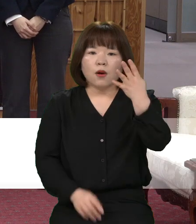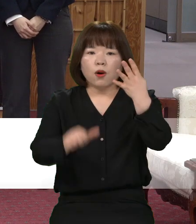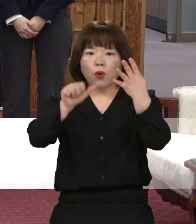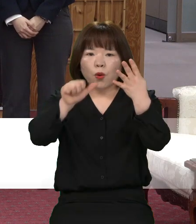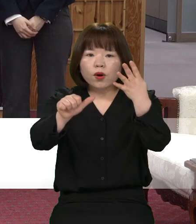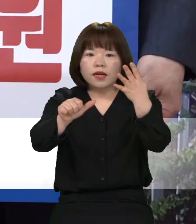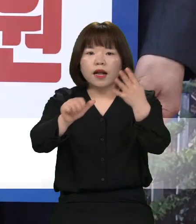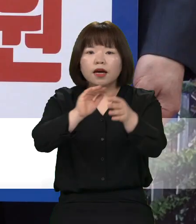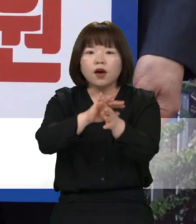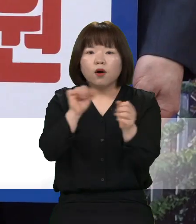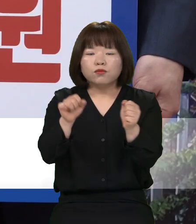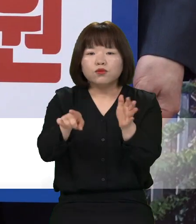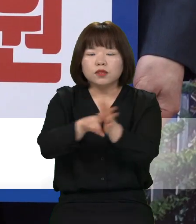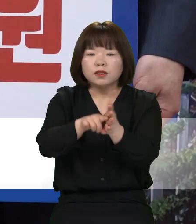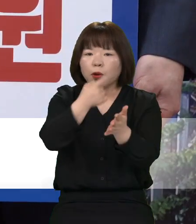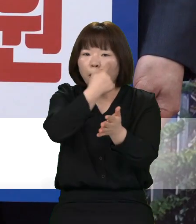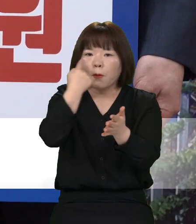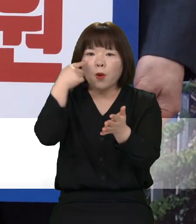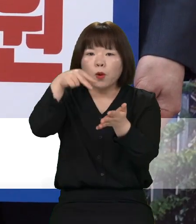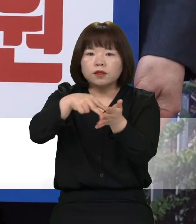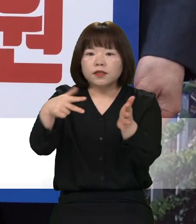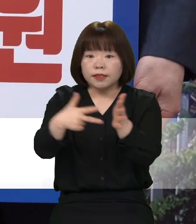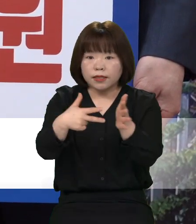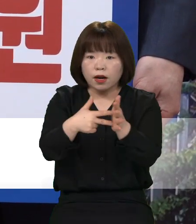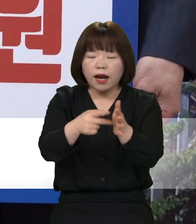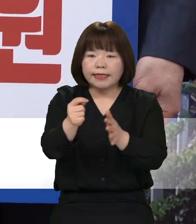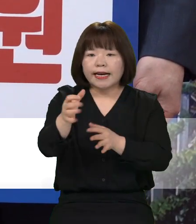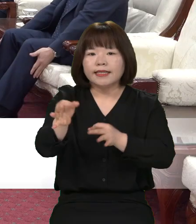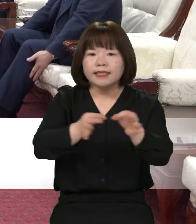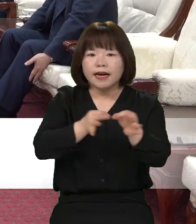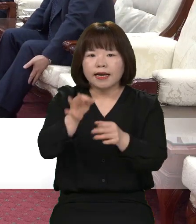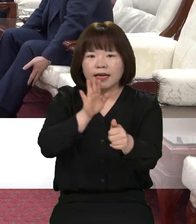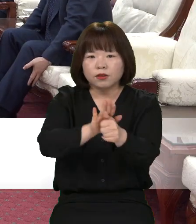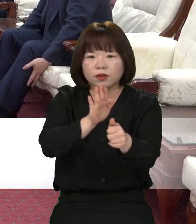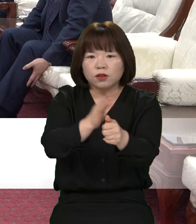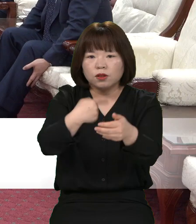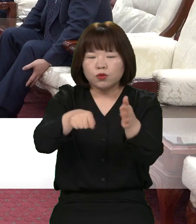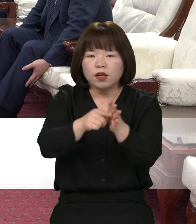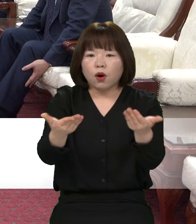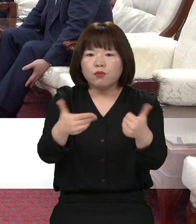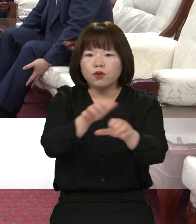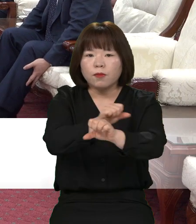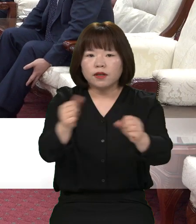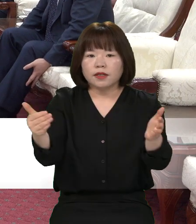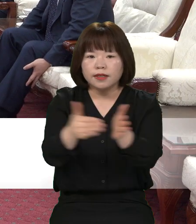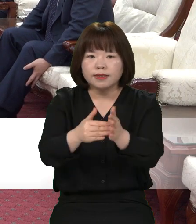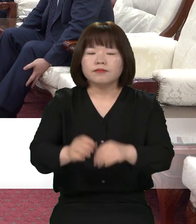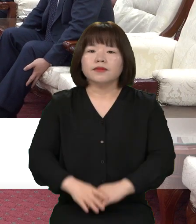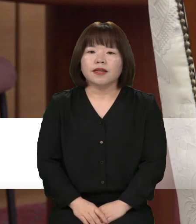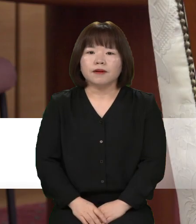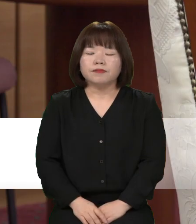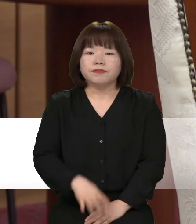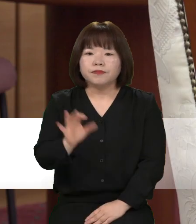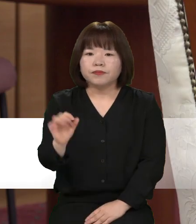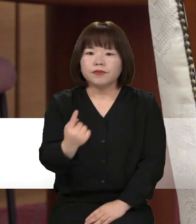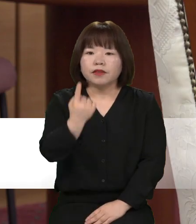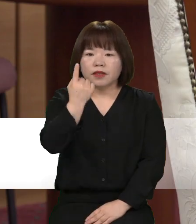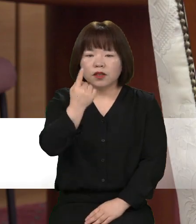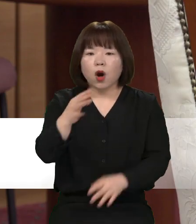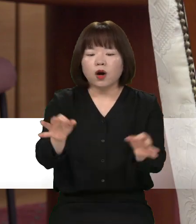5일 포항시는 경북 신용보증재단과 서상공인 경영안정자금 지원을 위한 업무협약을 체결했습니다